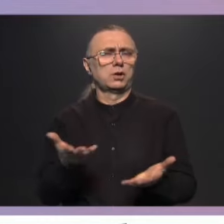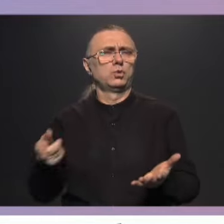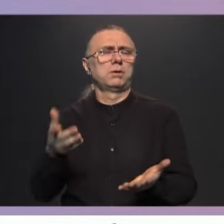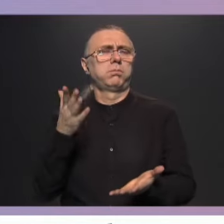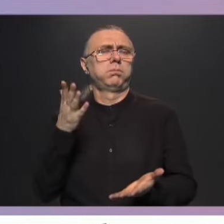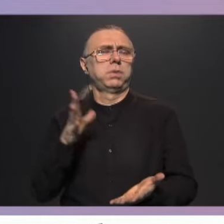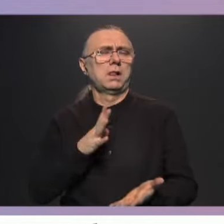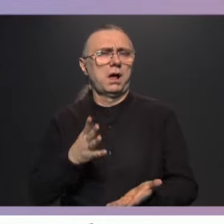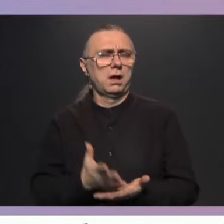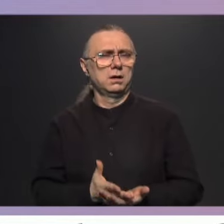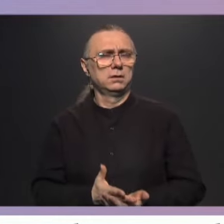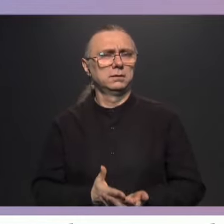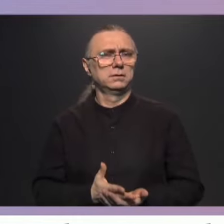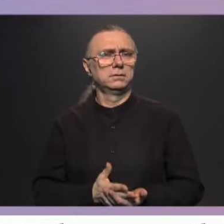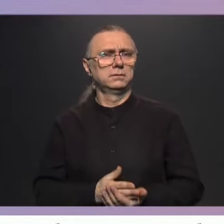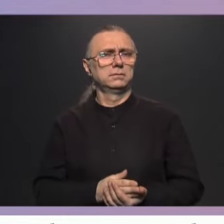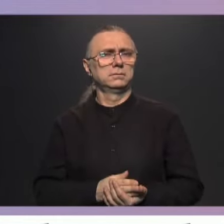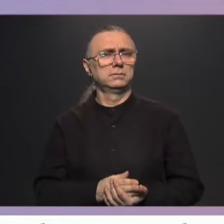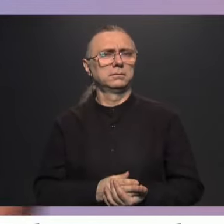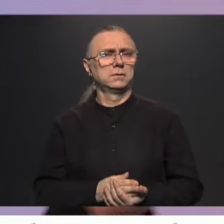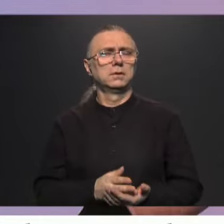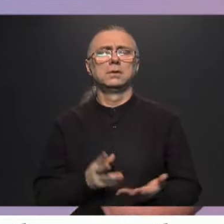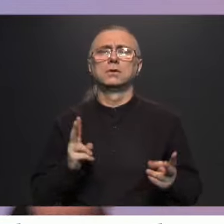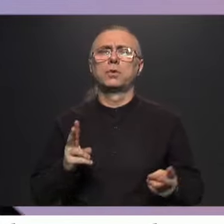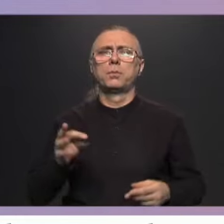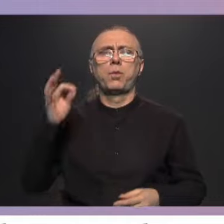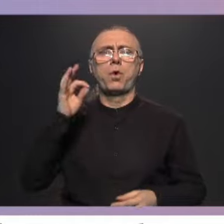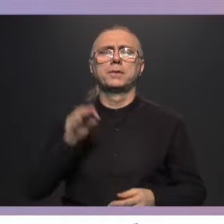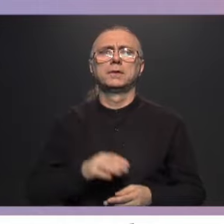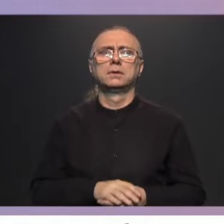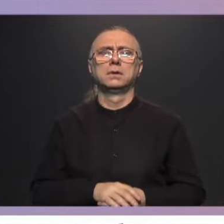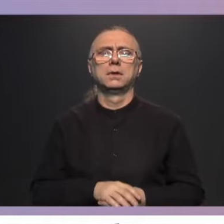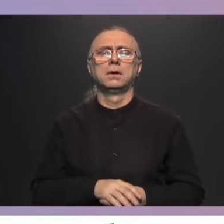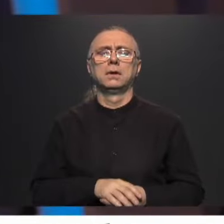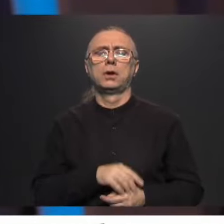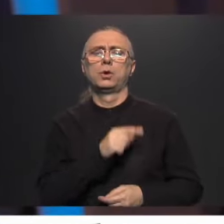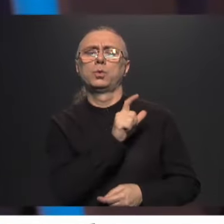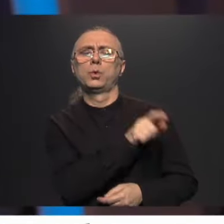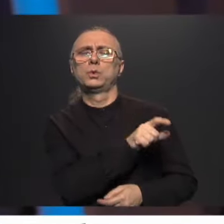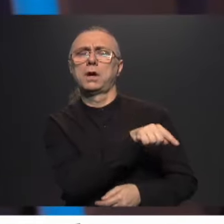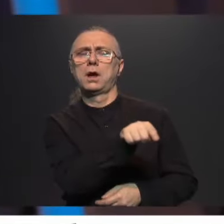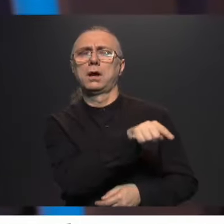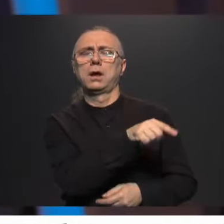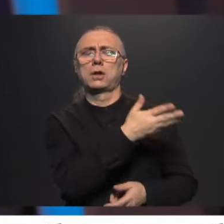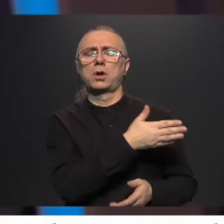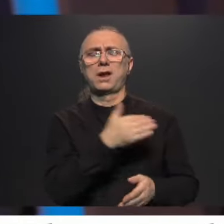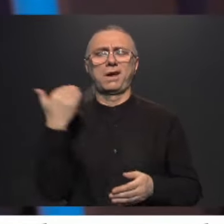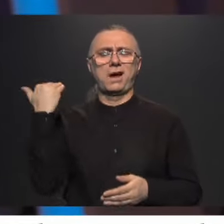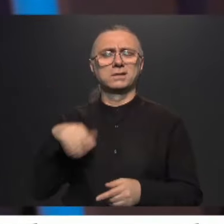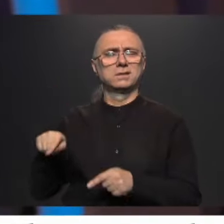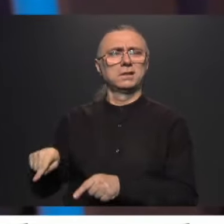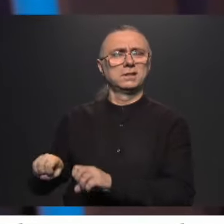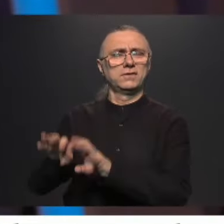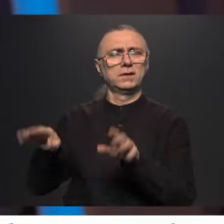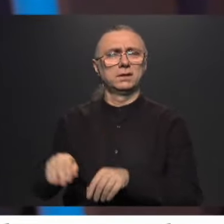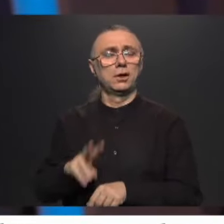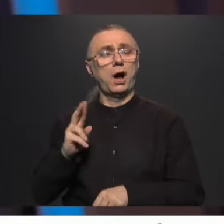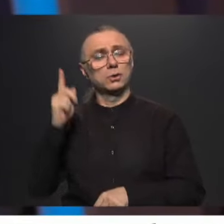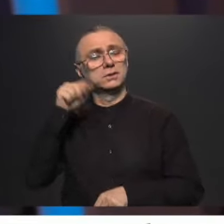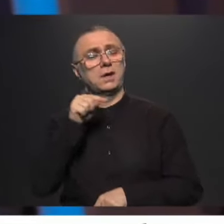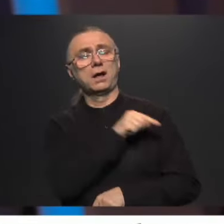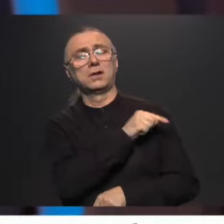отреклись от Христа. Но кто помнит тех, кто казнил этих людей? Кто знает о них? Вот